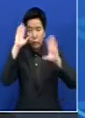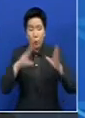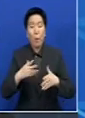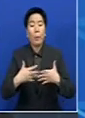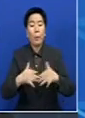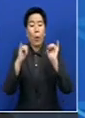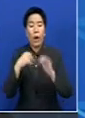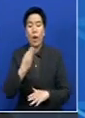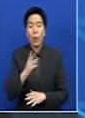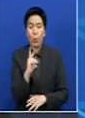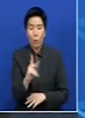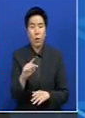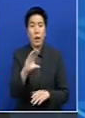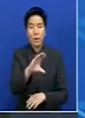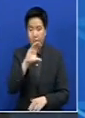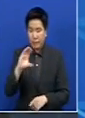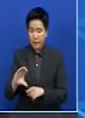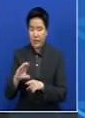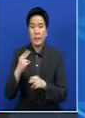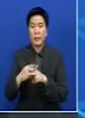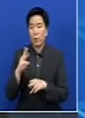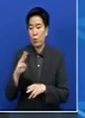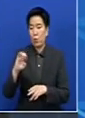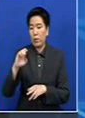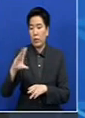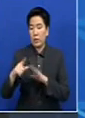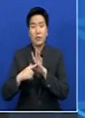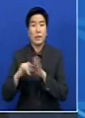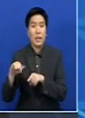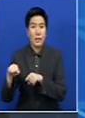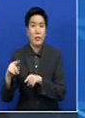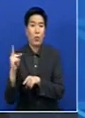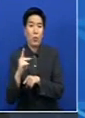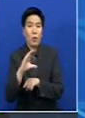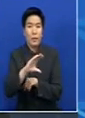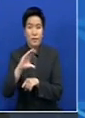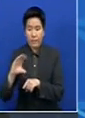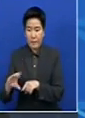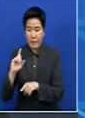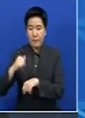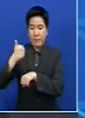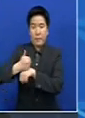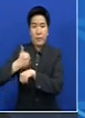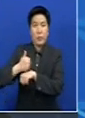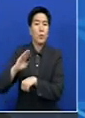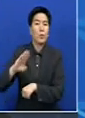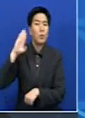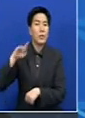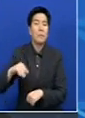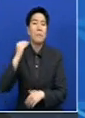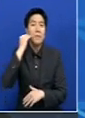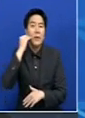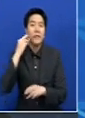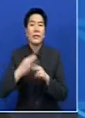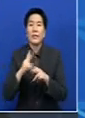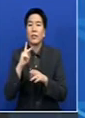อยกู้ให้กับฝั่งของคุณวิชัยกฤษดาธานนท์ซึ่งเป็นผู้บริหารในขณะนั้นของกฤษด